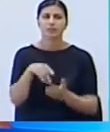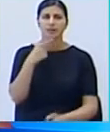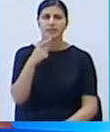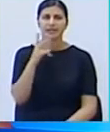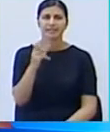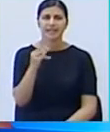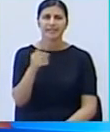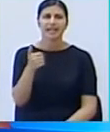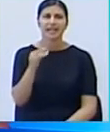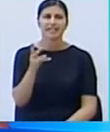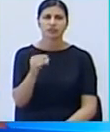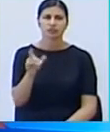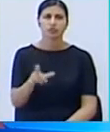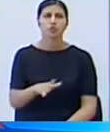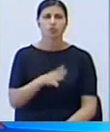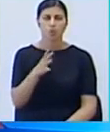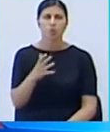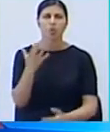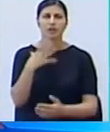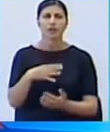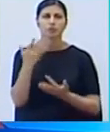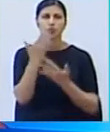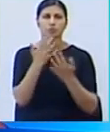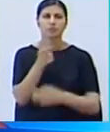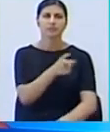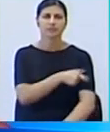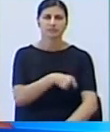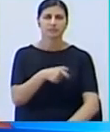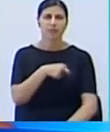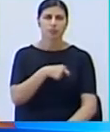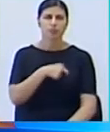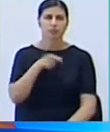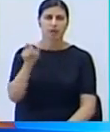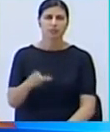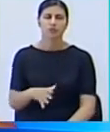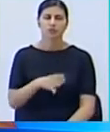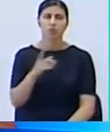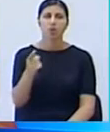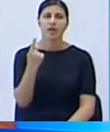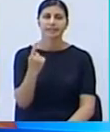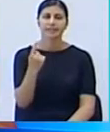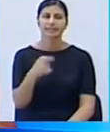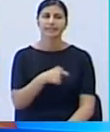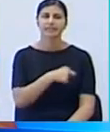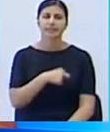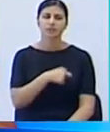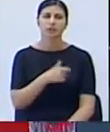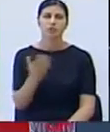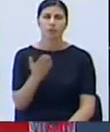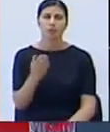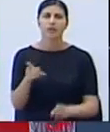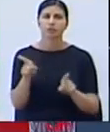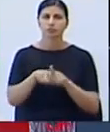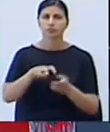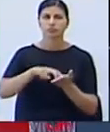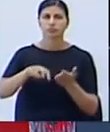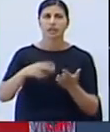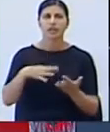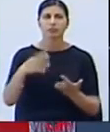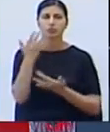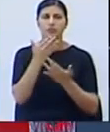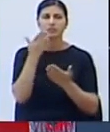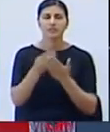ნანა ყეინიშვილი, რომელიც იყო ოცნების დეპუტატი. სხვათაშორის ძალიან საინტერესოა რომ ერთადერთი დეპუტატი, რომელიც ისე დაცილდა ოცნებას რომ